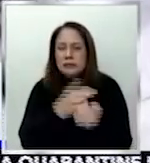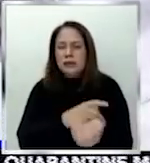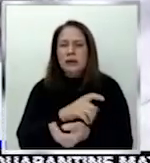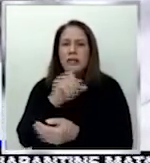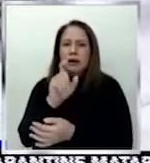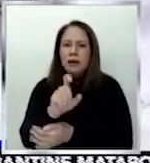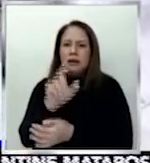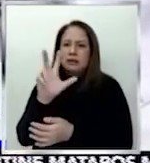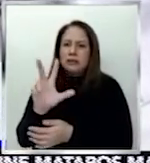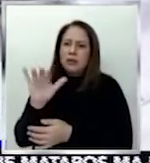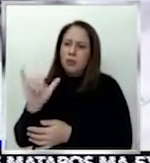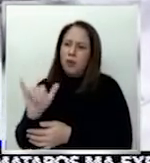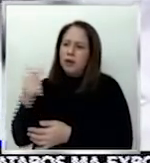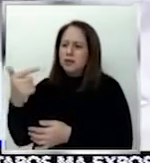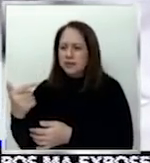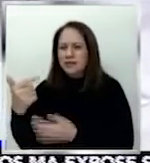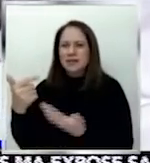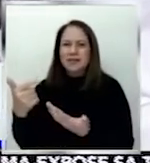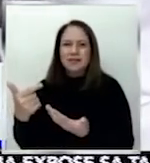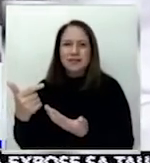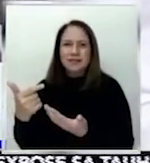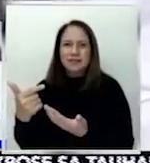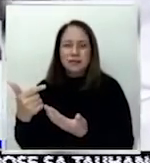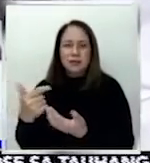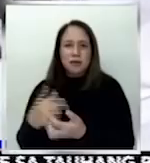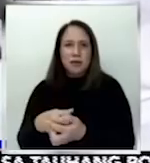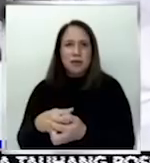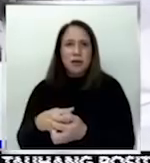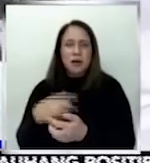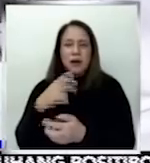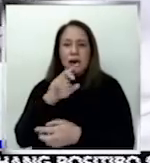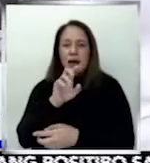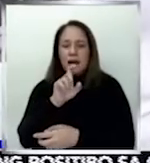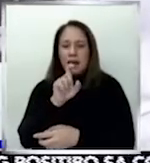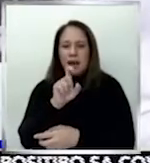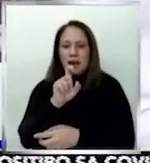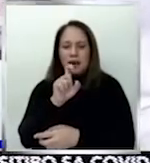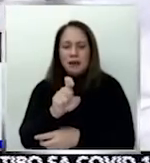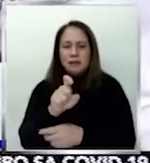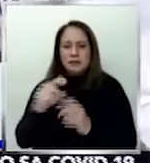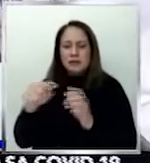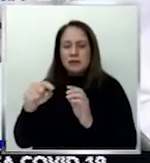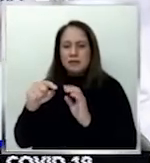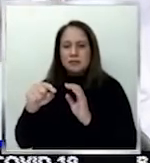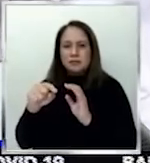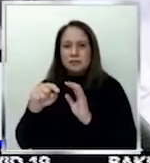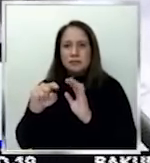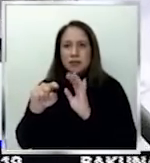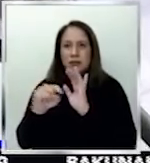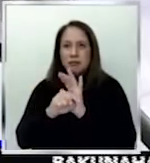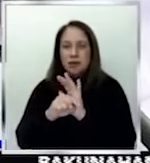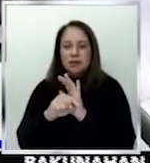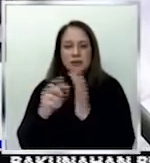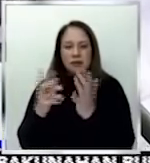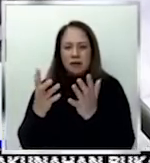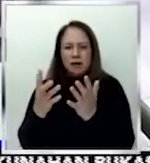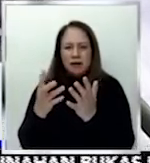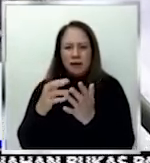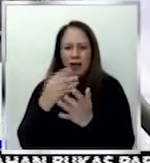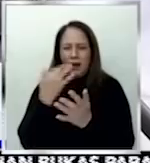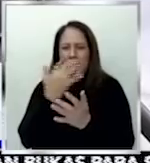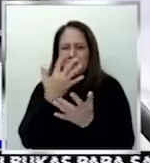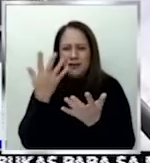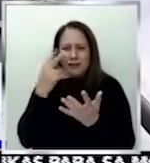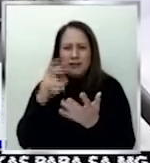X3YZ. Oh, tapos X minus... Oh. Two-third. O, ano ba yan? Naintindihan mo ba yan? Hindi